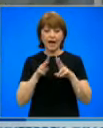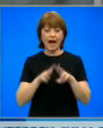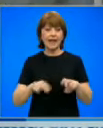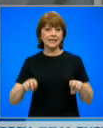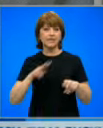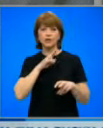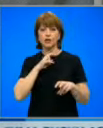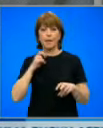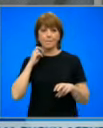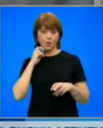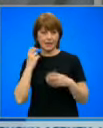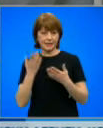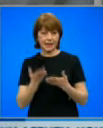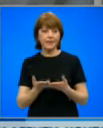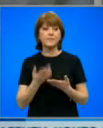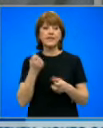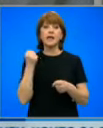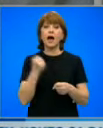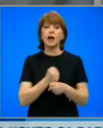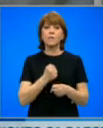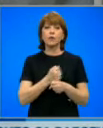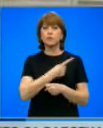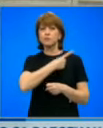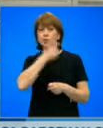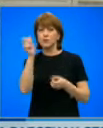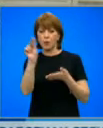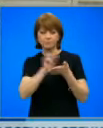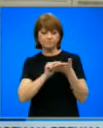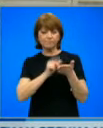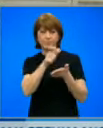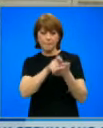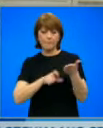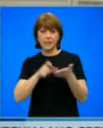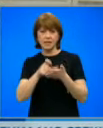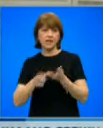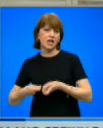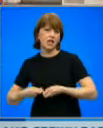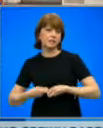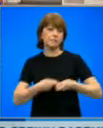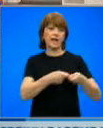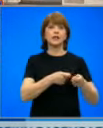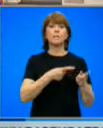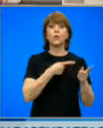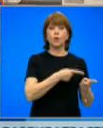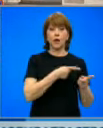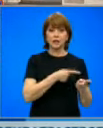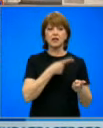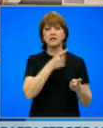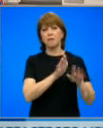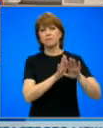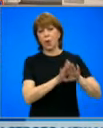в ГДБОП и Националната полиция са работили по 100 преписки, които са изпратени в прокуратурата и там били поставени на